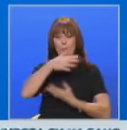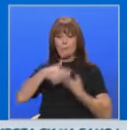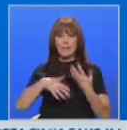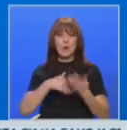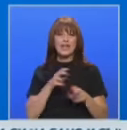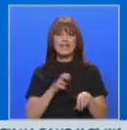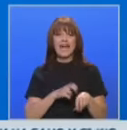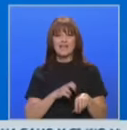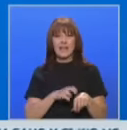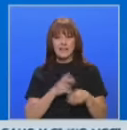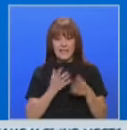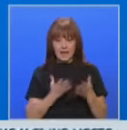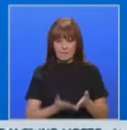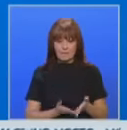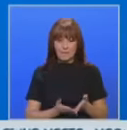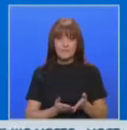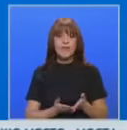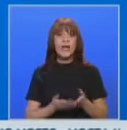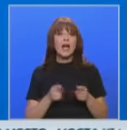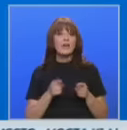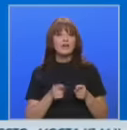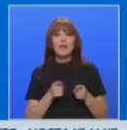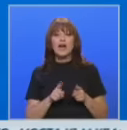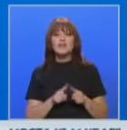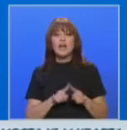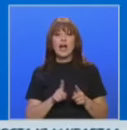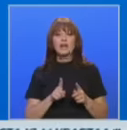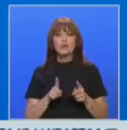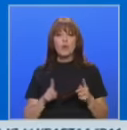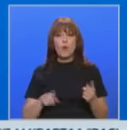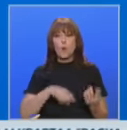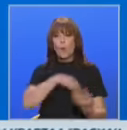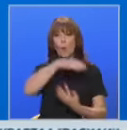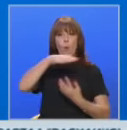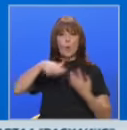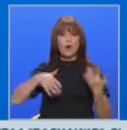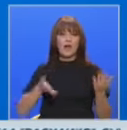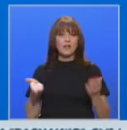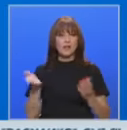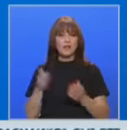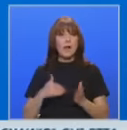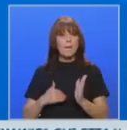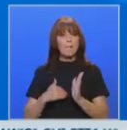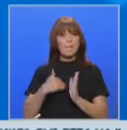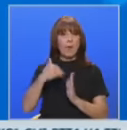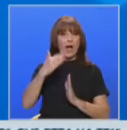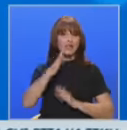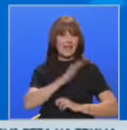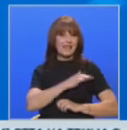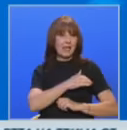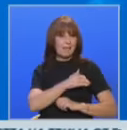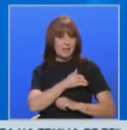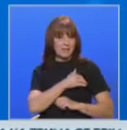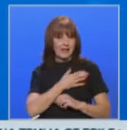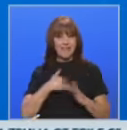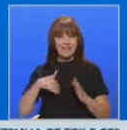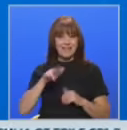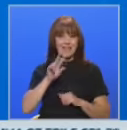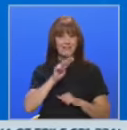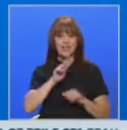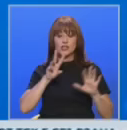на немската метеорологична служба, той ще се превърне в ураган. С покачването на температурите на морската повърхност над 28